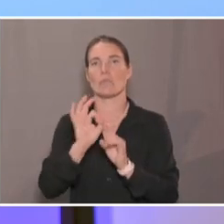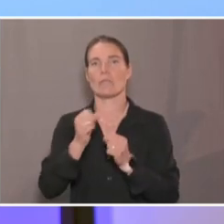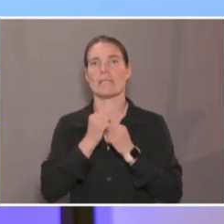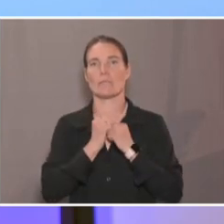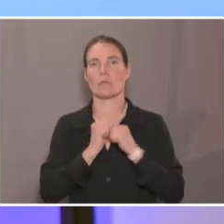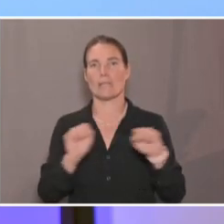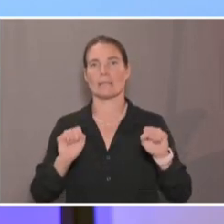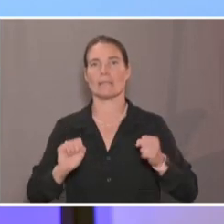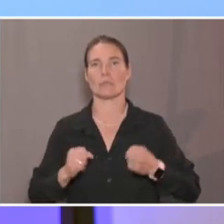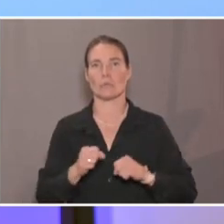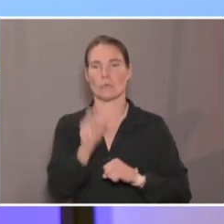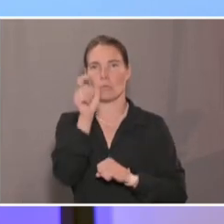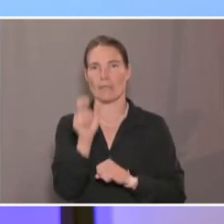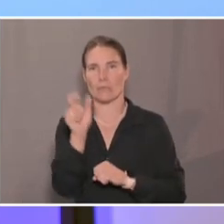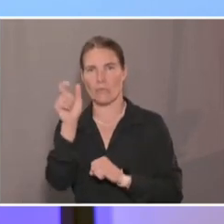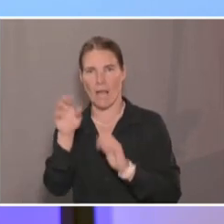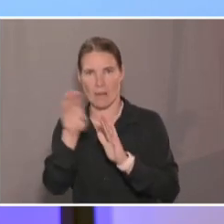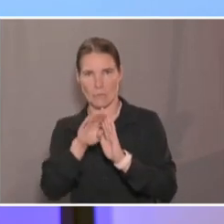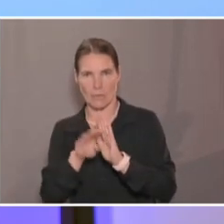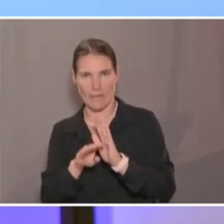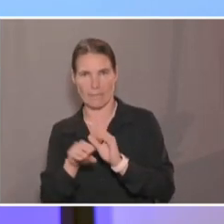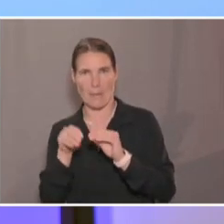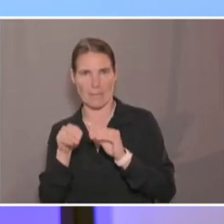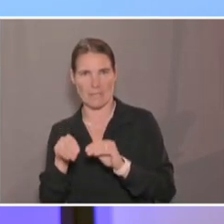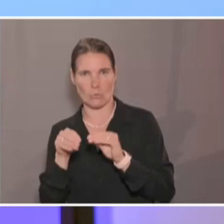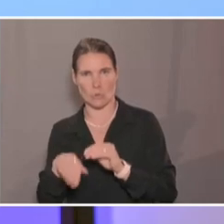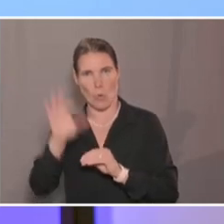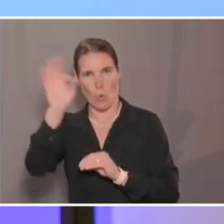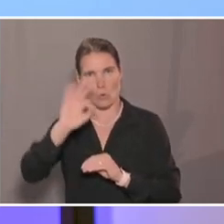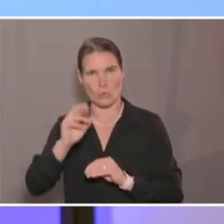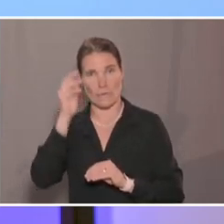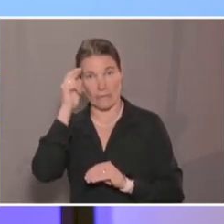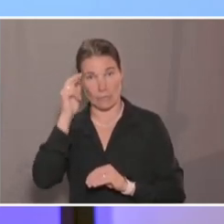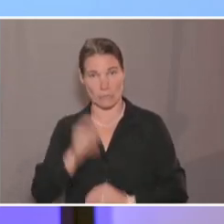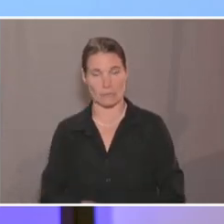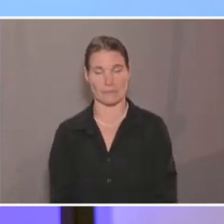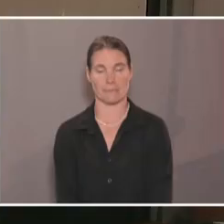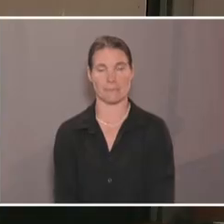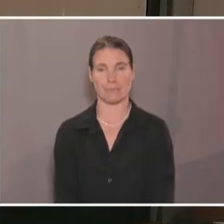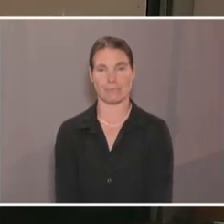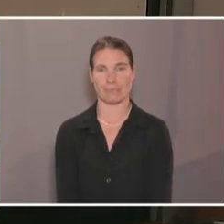Gründung, Personal und Programm der Pädagogischen Hochschule Flensburg.